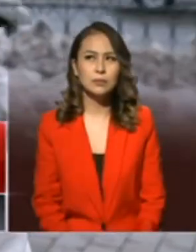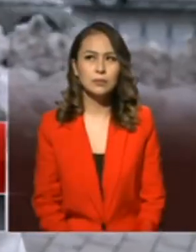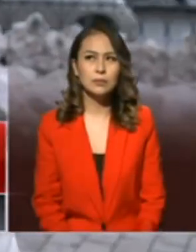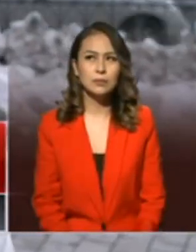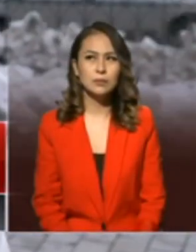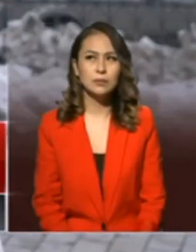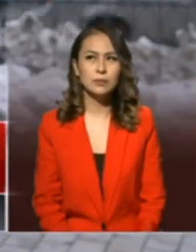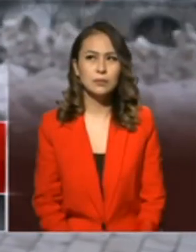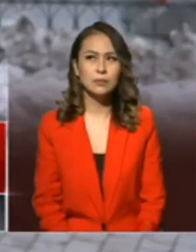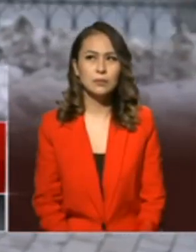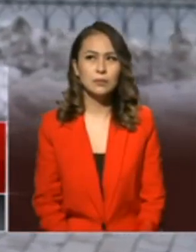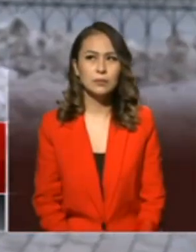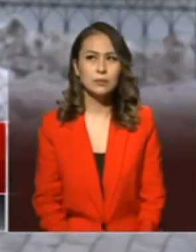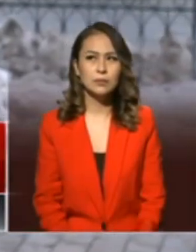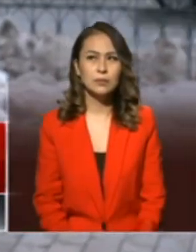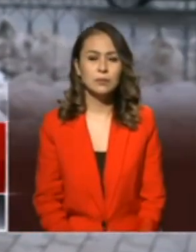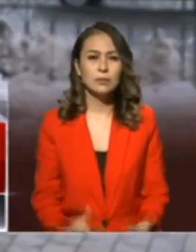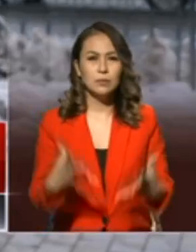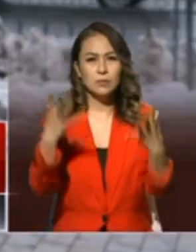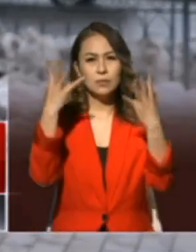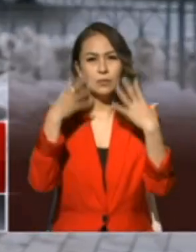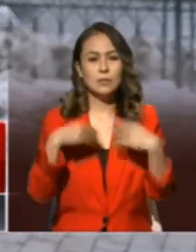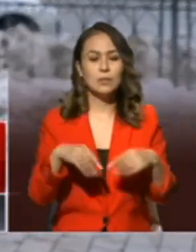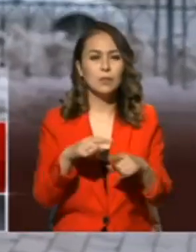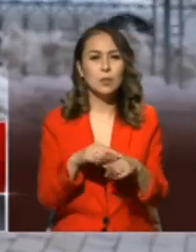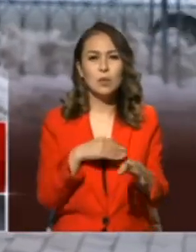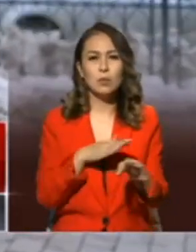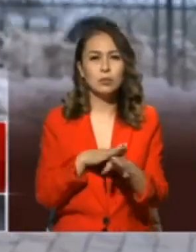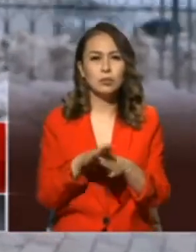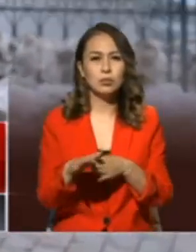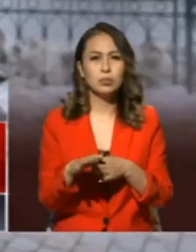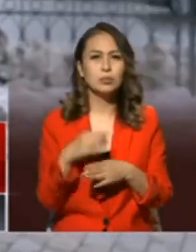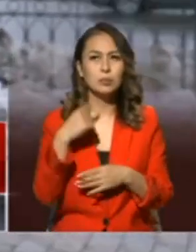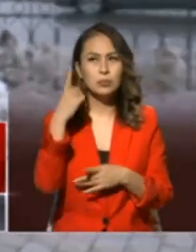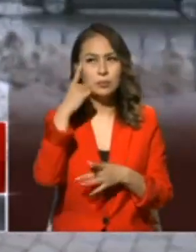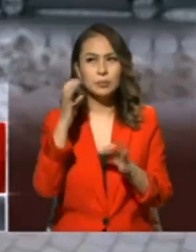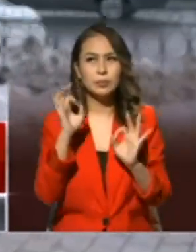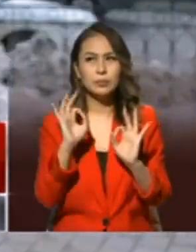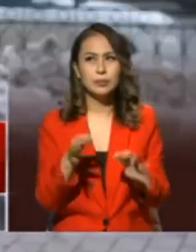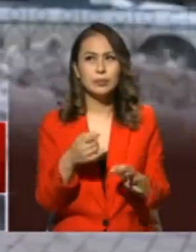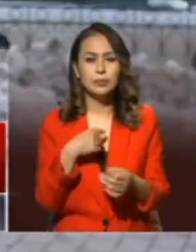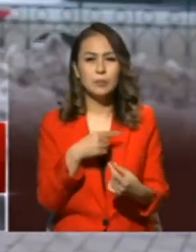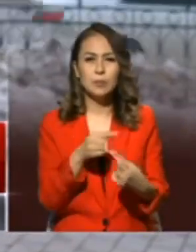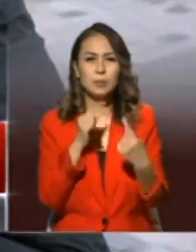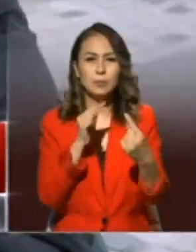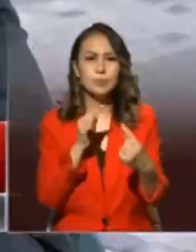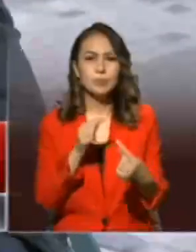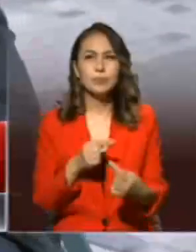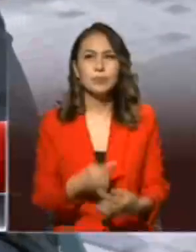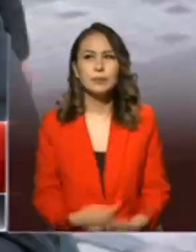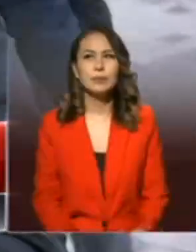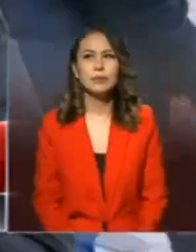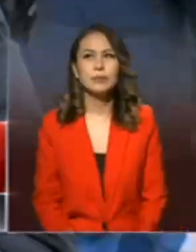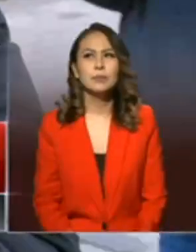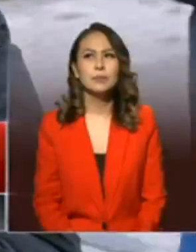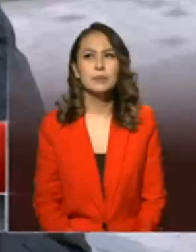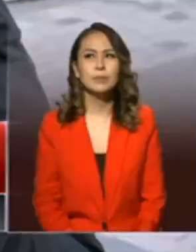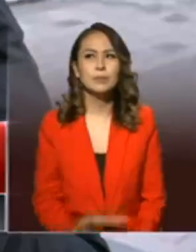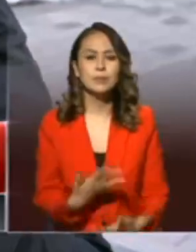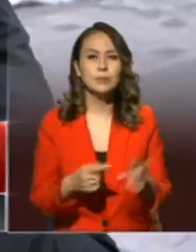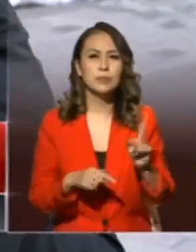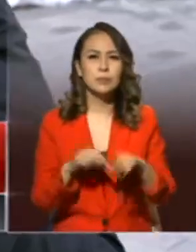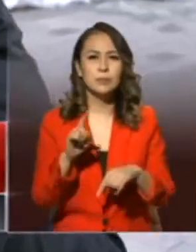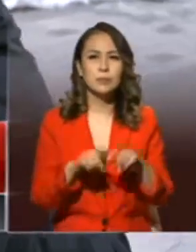12 мүшелің түгел болып, туғаннан кейін түгел болып, ана өмірге барған дұрыс деп ойлаймын. Жалпы өзім қарсымын ондайға. Өзің туыстарына болса,